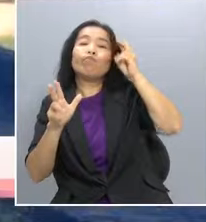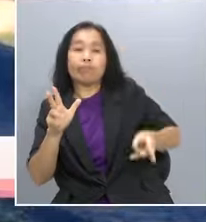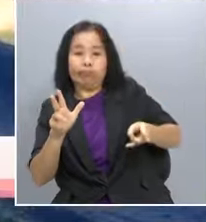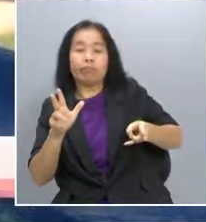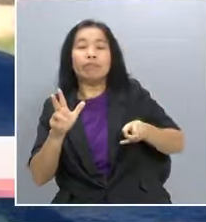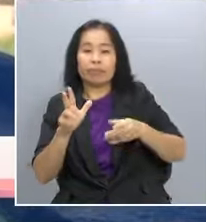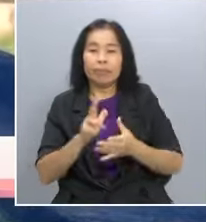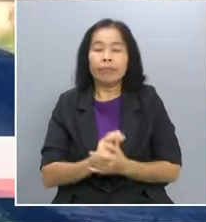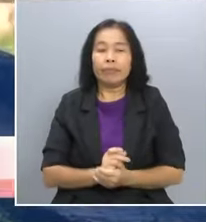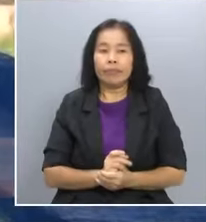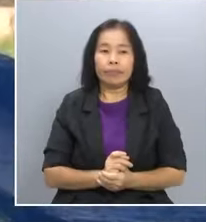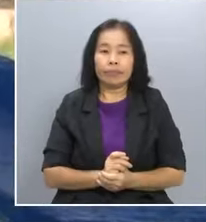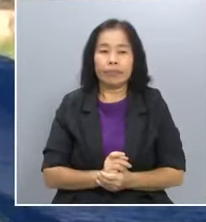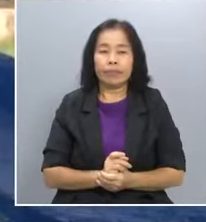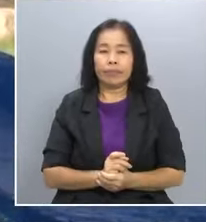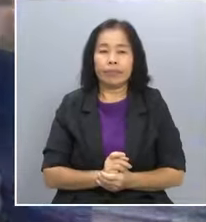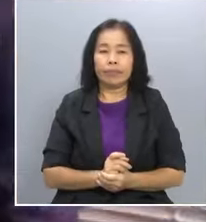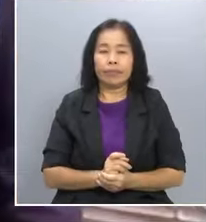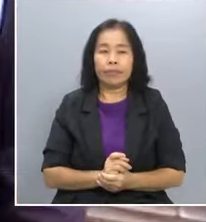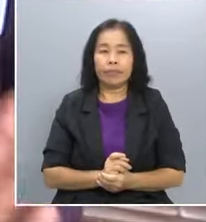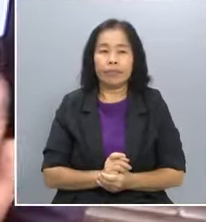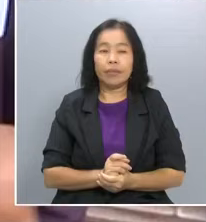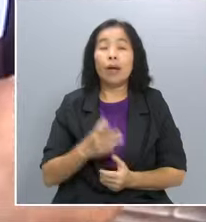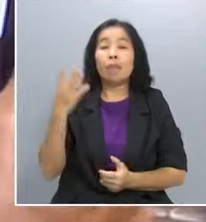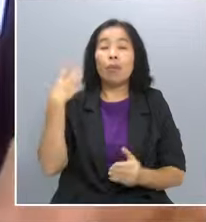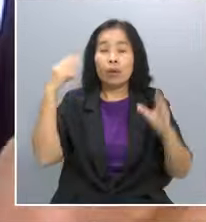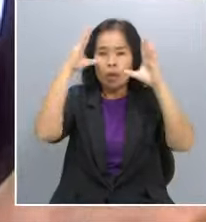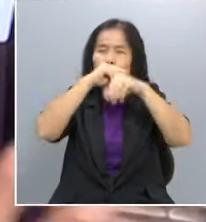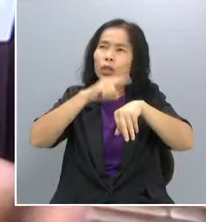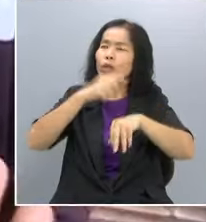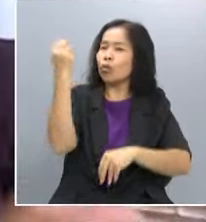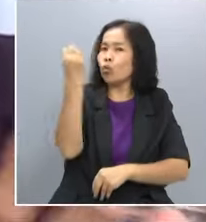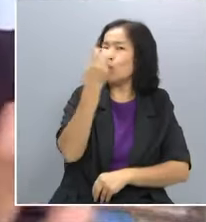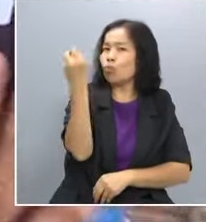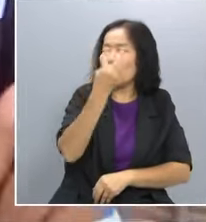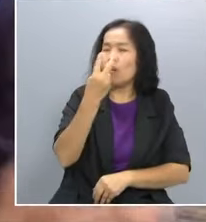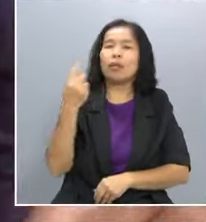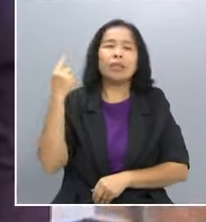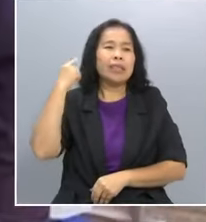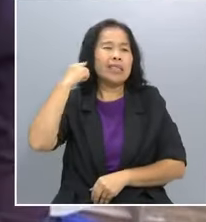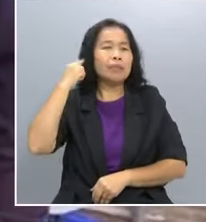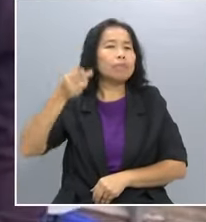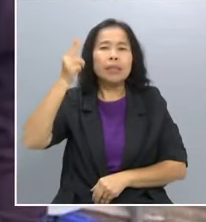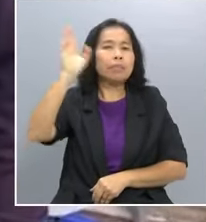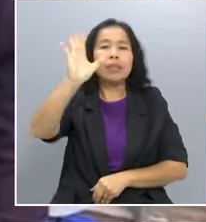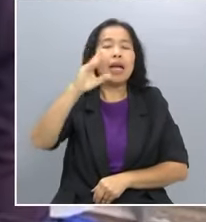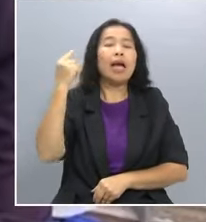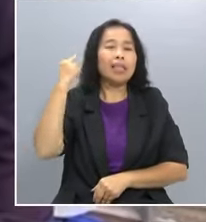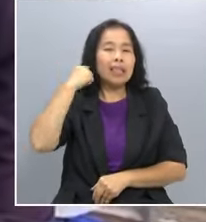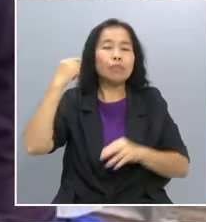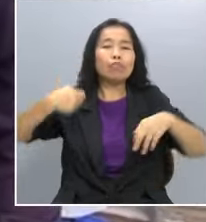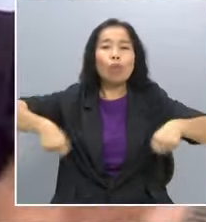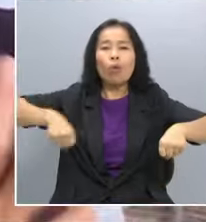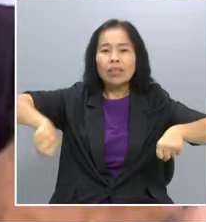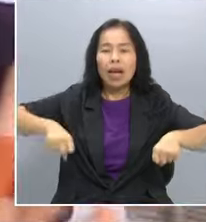มายิง อ๋อเมื่อคืนประมาณตีสองไม่ได้ยินเสียงปืนหรอกนะแต่ว่าได้ยินเสียงมอเตอร์ไซค์แล้ว